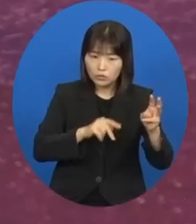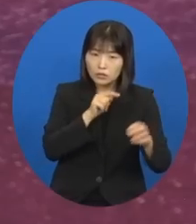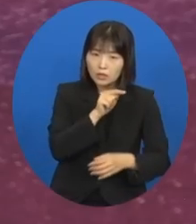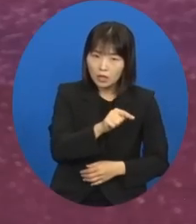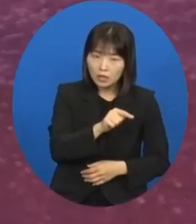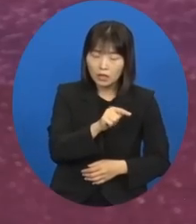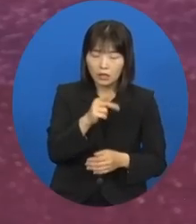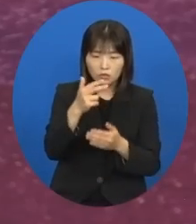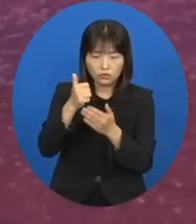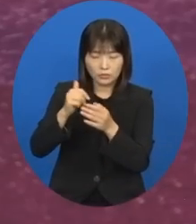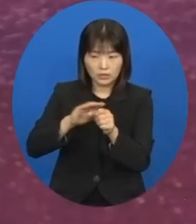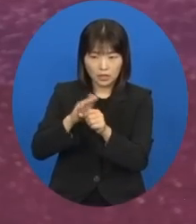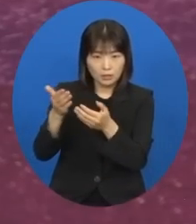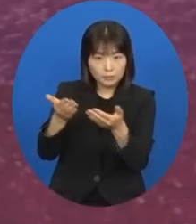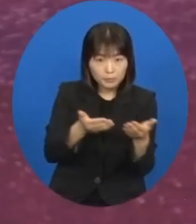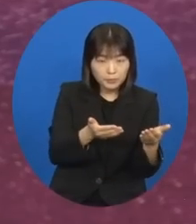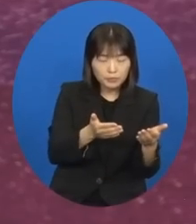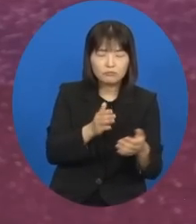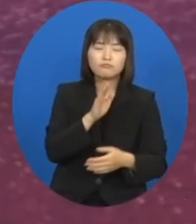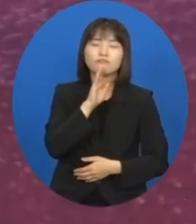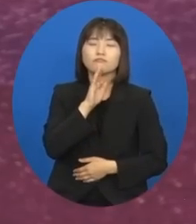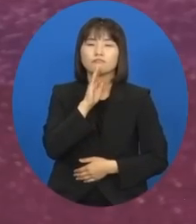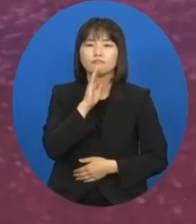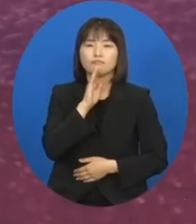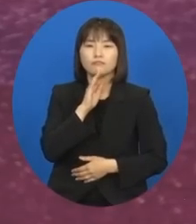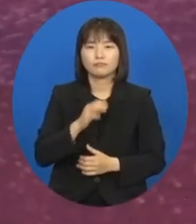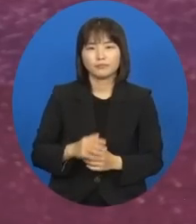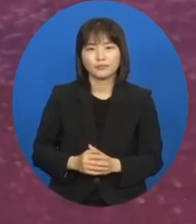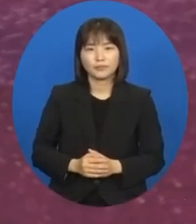받았을까요 물론입니다